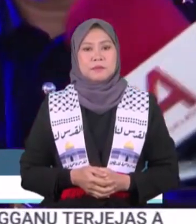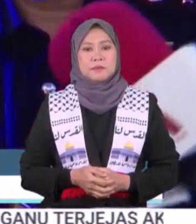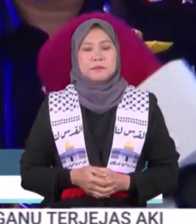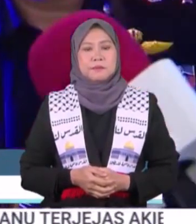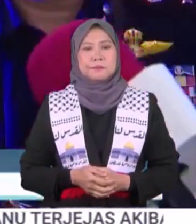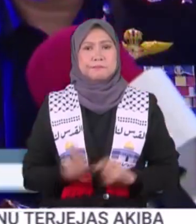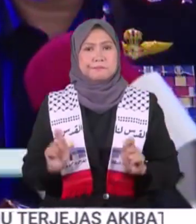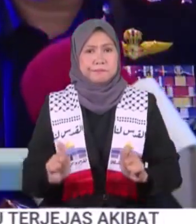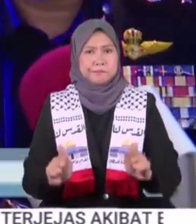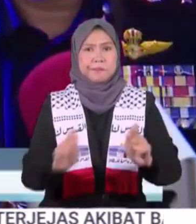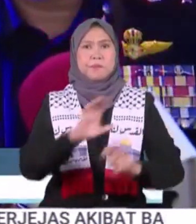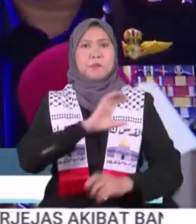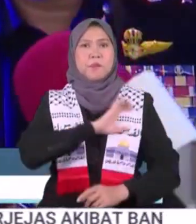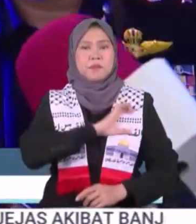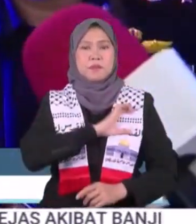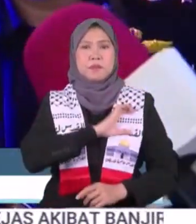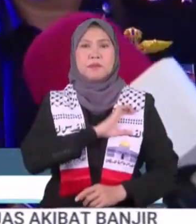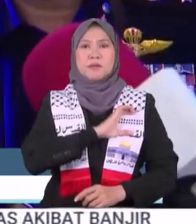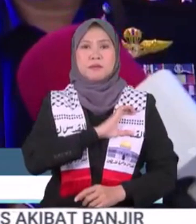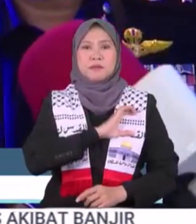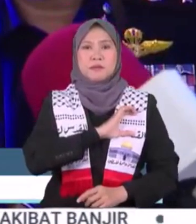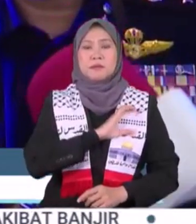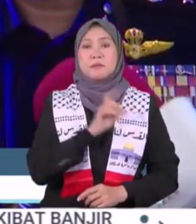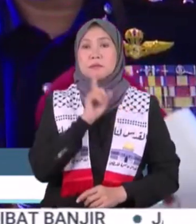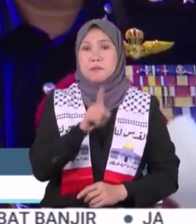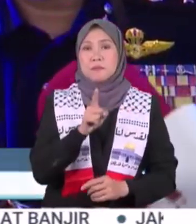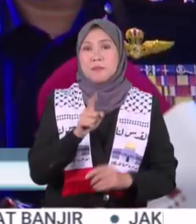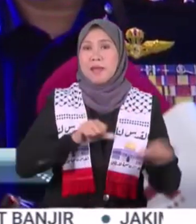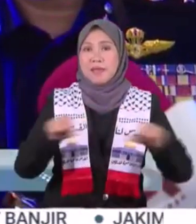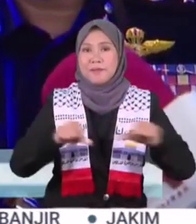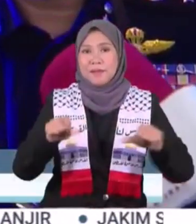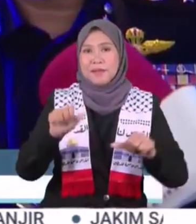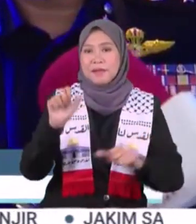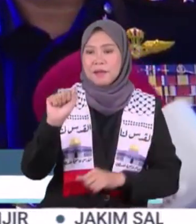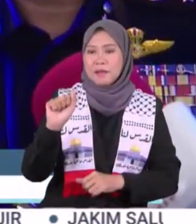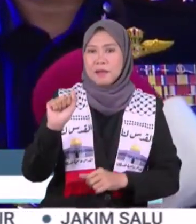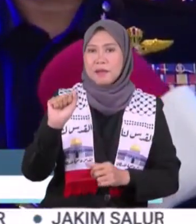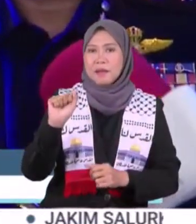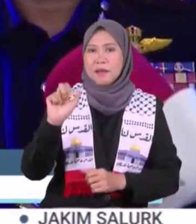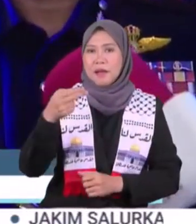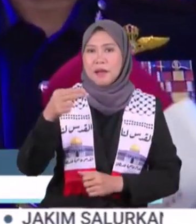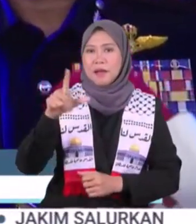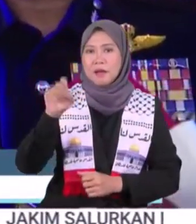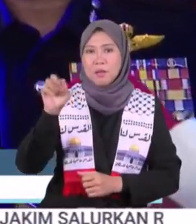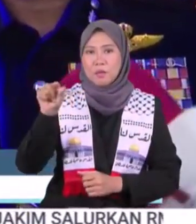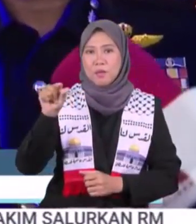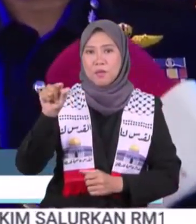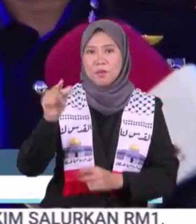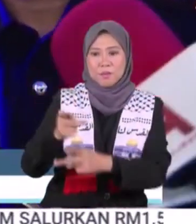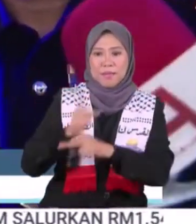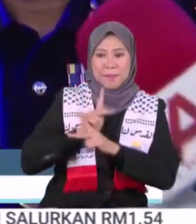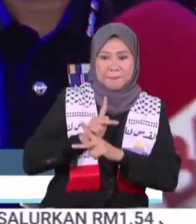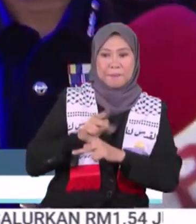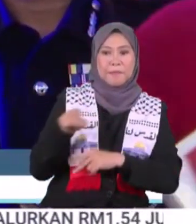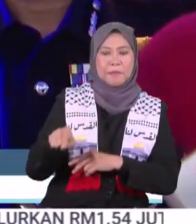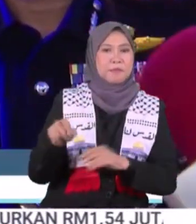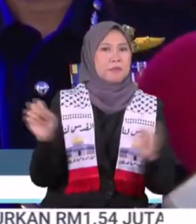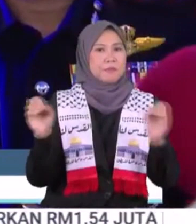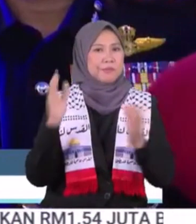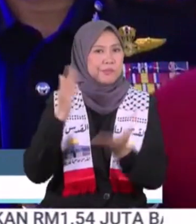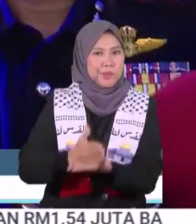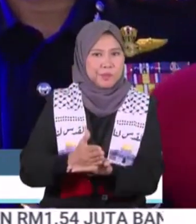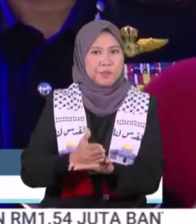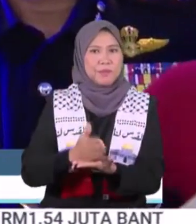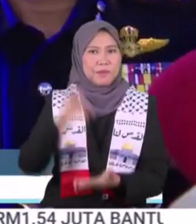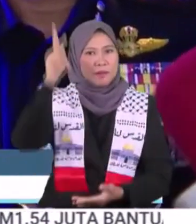tindakan kita untuk menentukan kegiatan along tidak ada di Kelantan Saya memang daripada